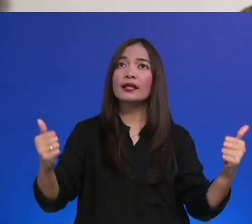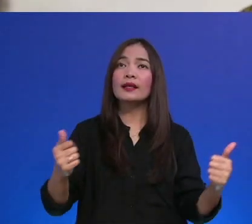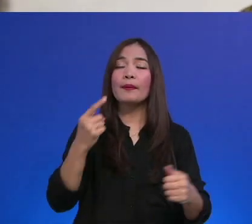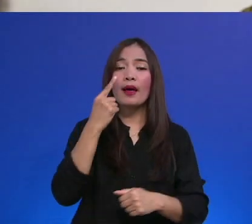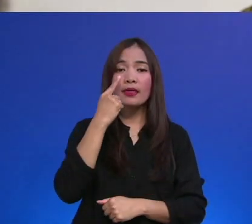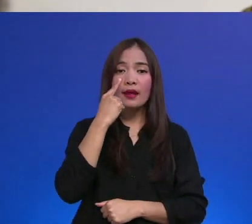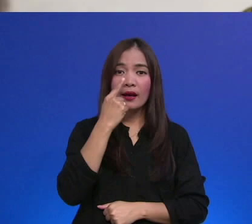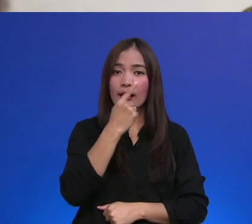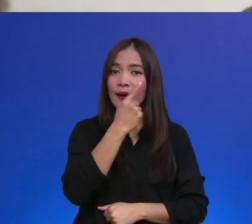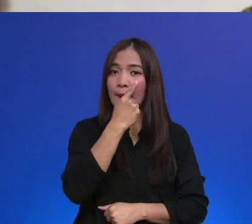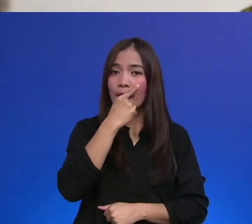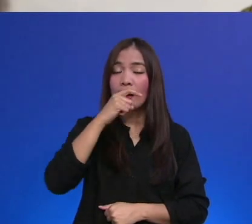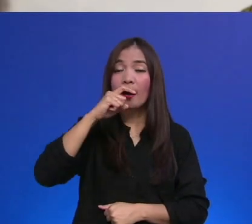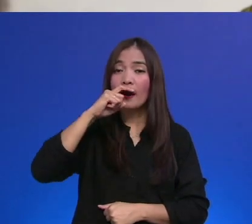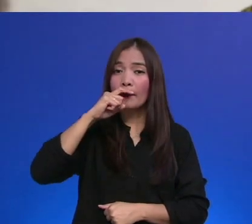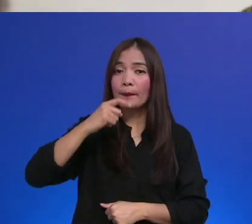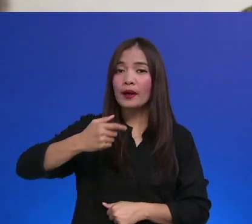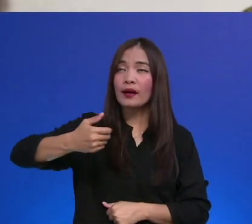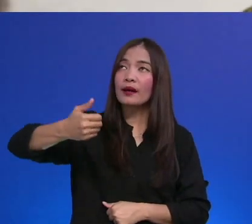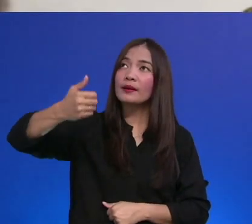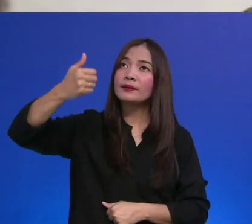di mata bapak